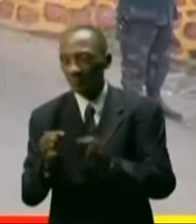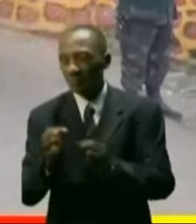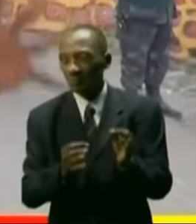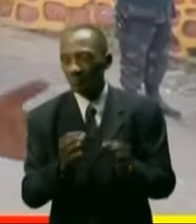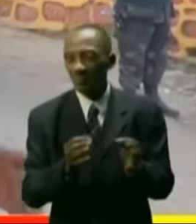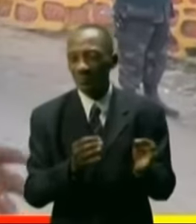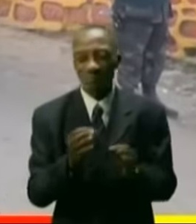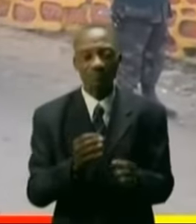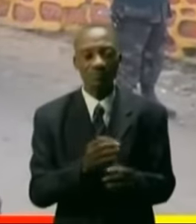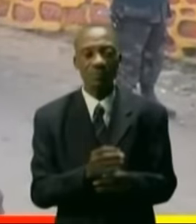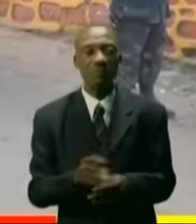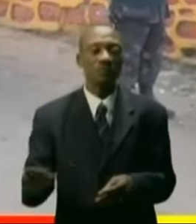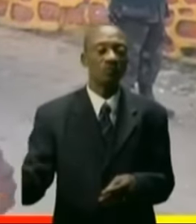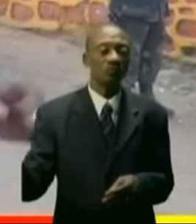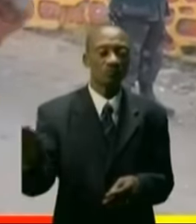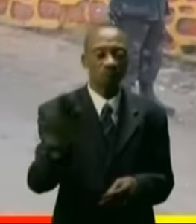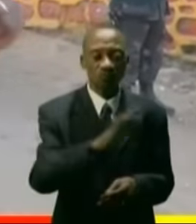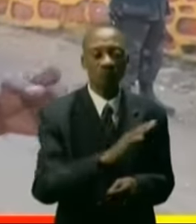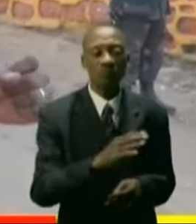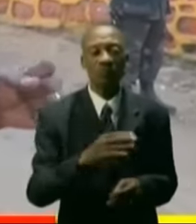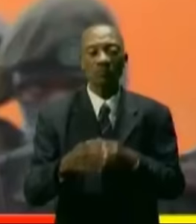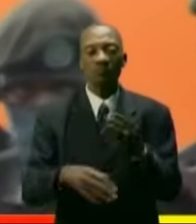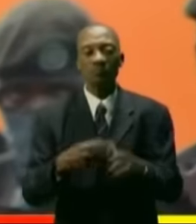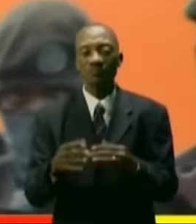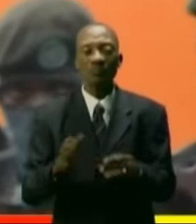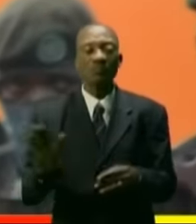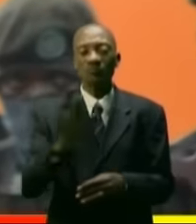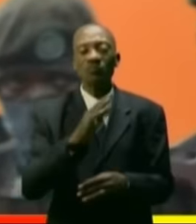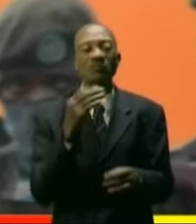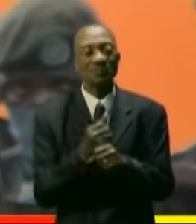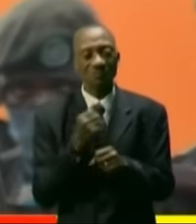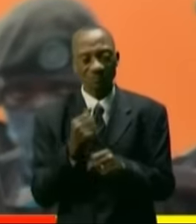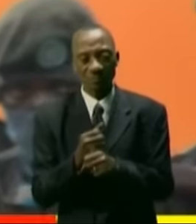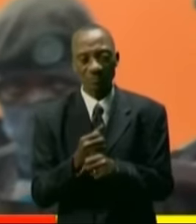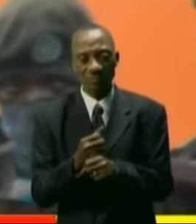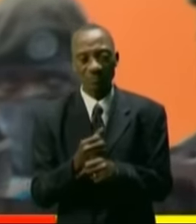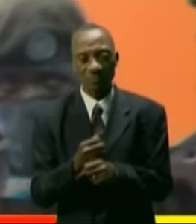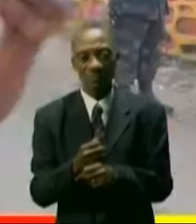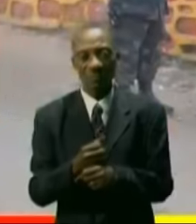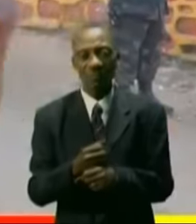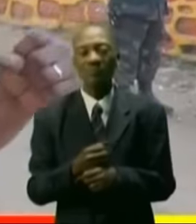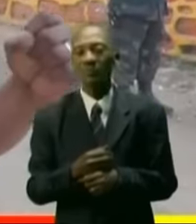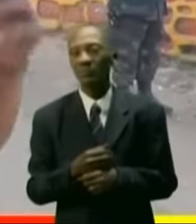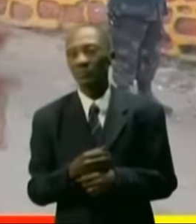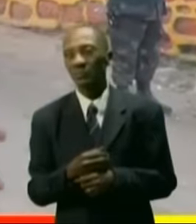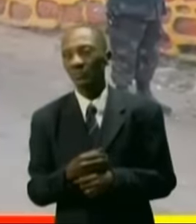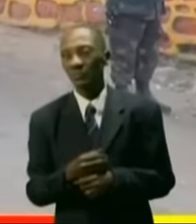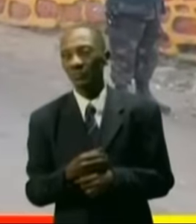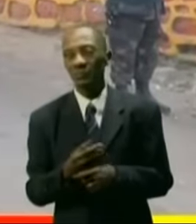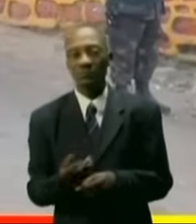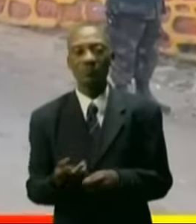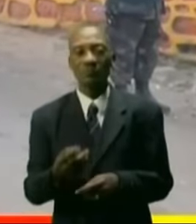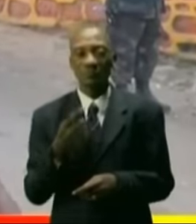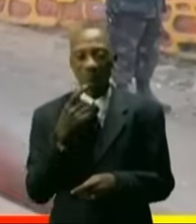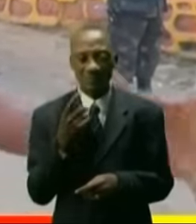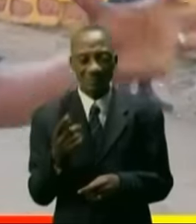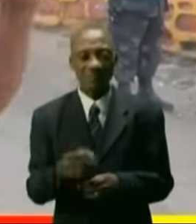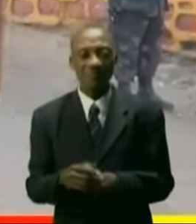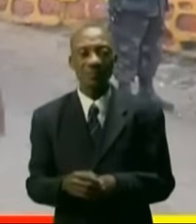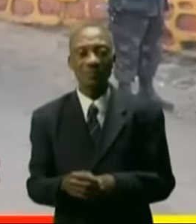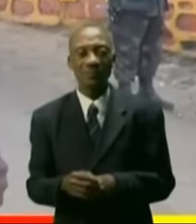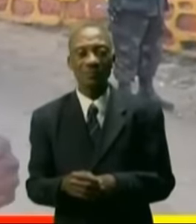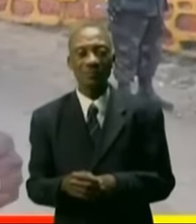Et le commandant de région, Nokola Yebi, qui est Ngaï Nazali, directeur des opérations Naye,